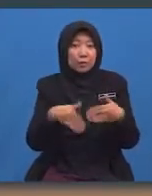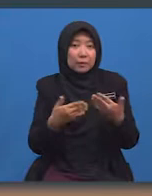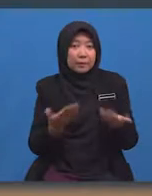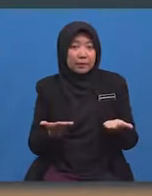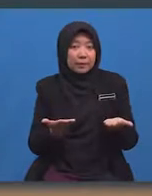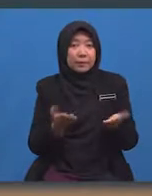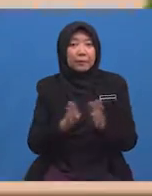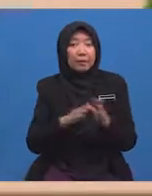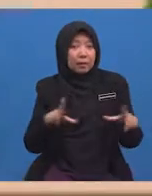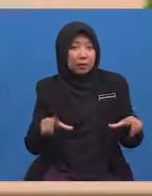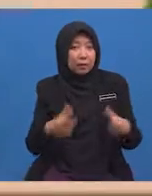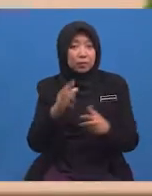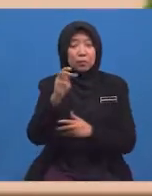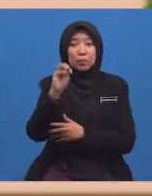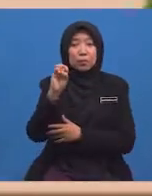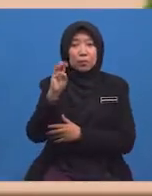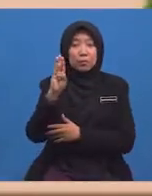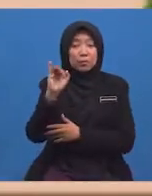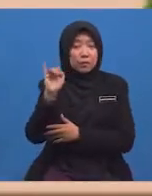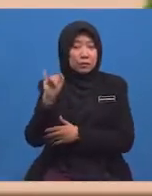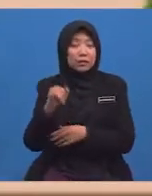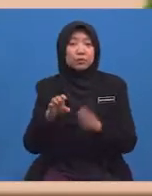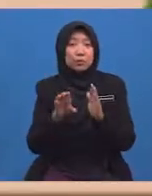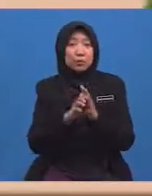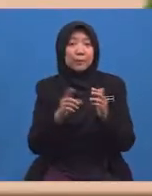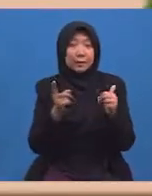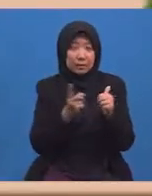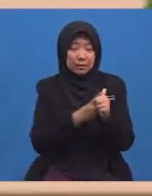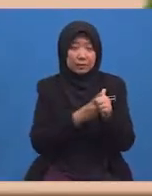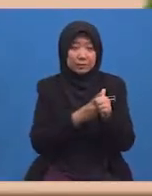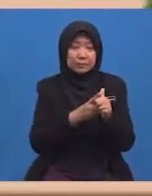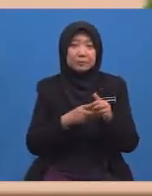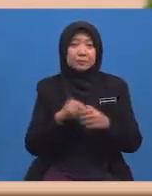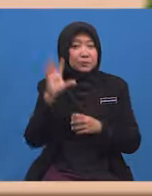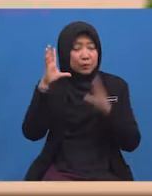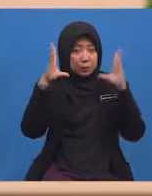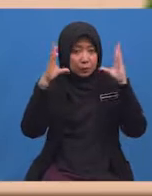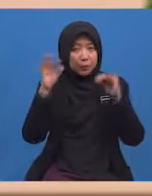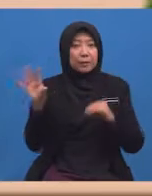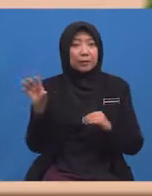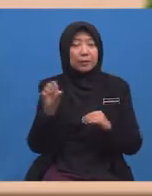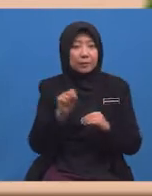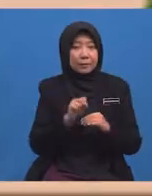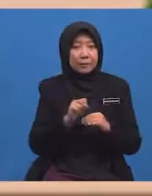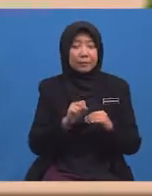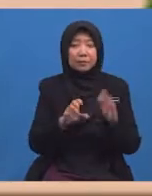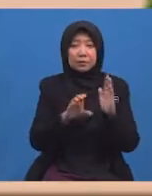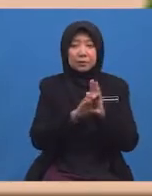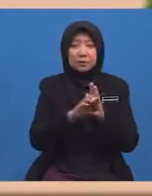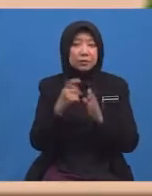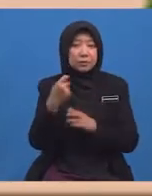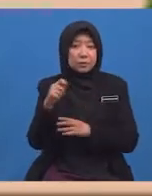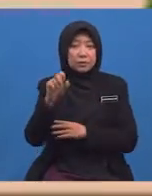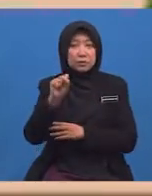itu berlaku. Contoh pertama cikgu ambil ialah berdasarkan contoh teks